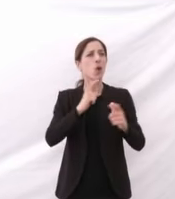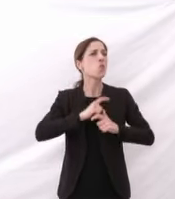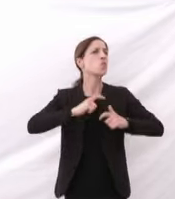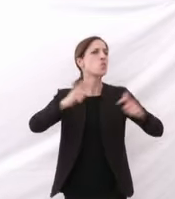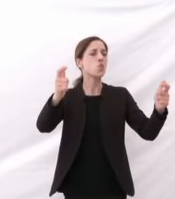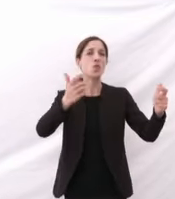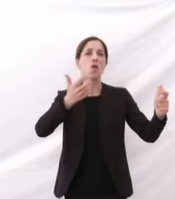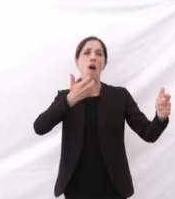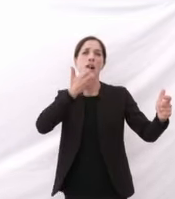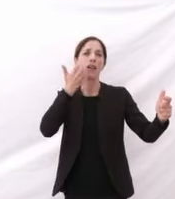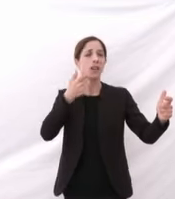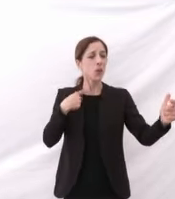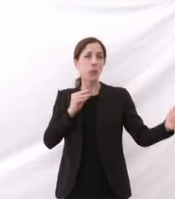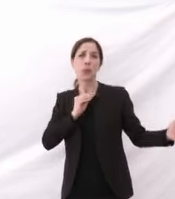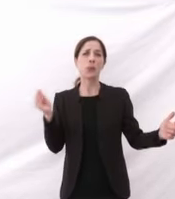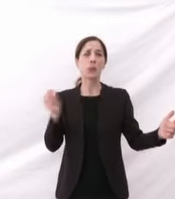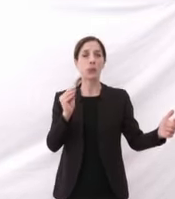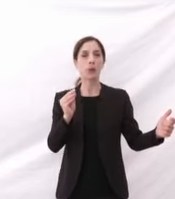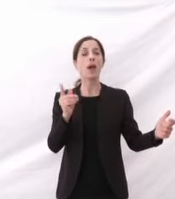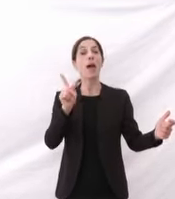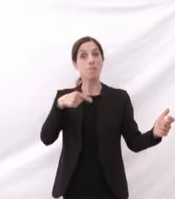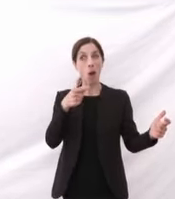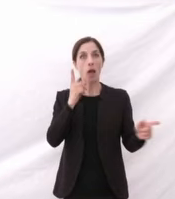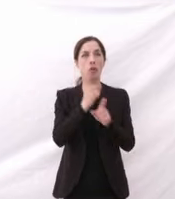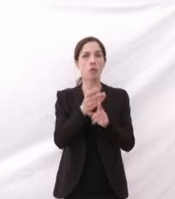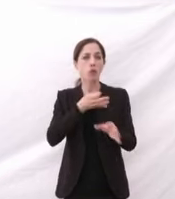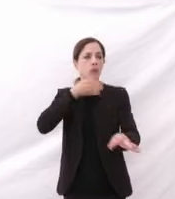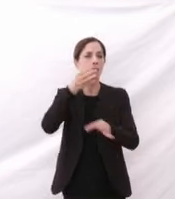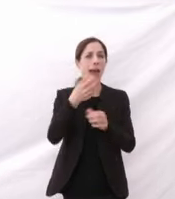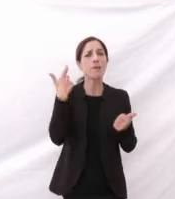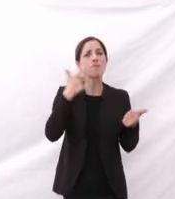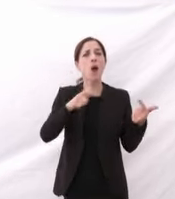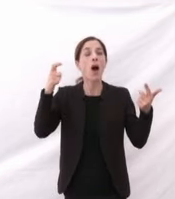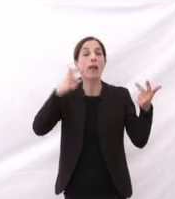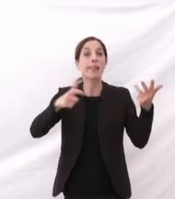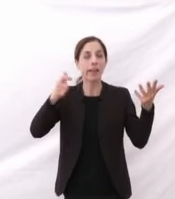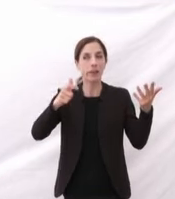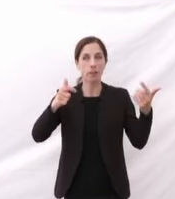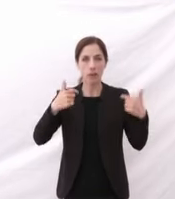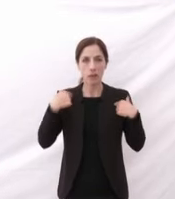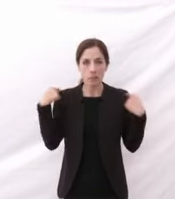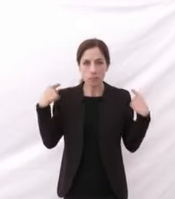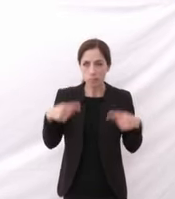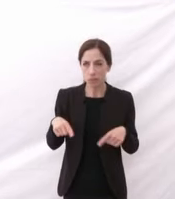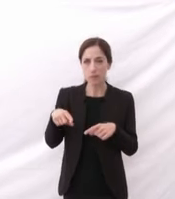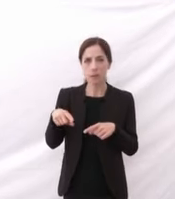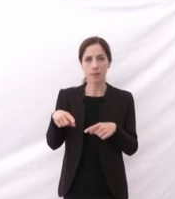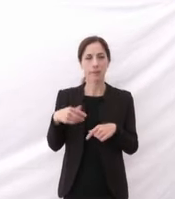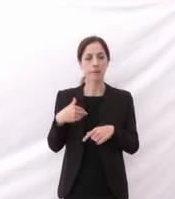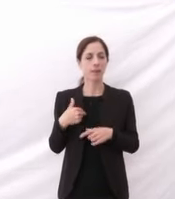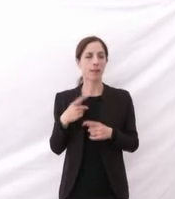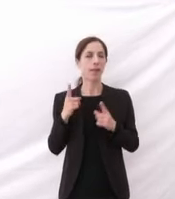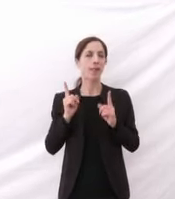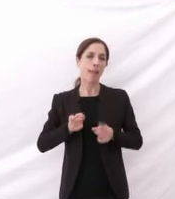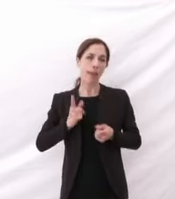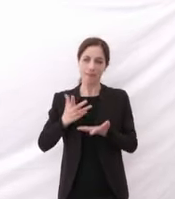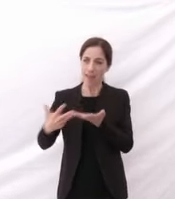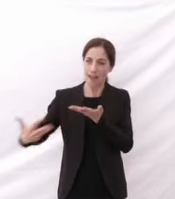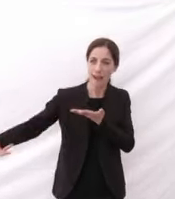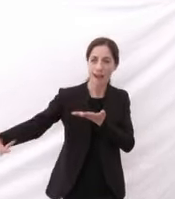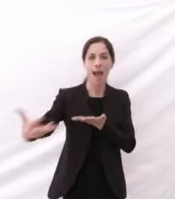le motivazioni. Allora dobbiamo cogliere anche tutto questo e farlo nostro. Vi